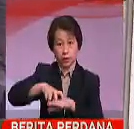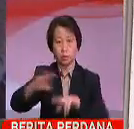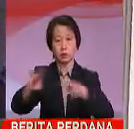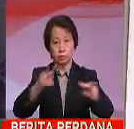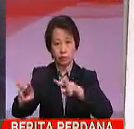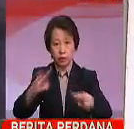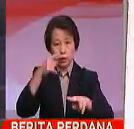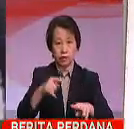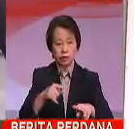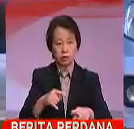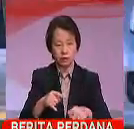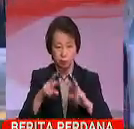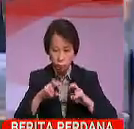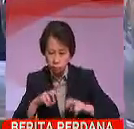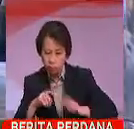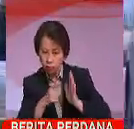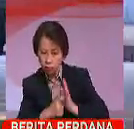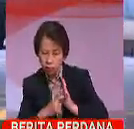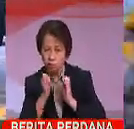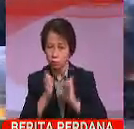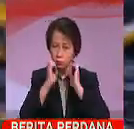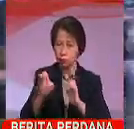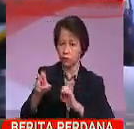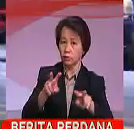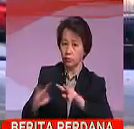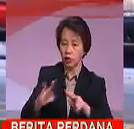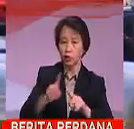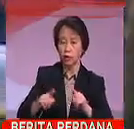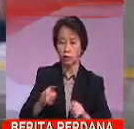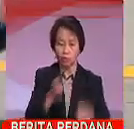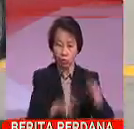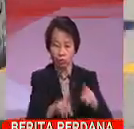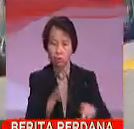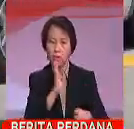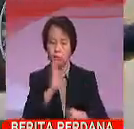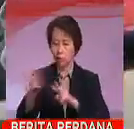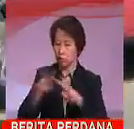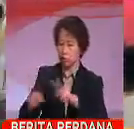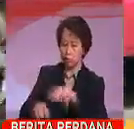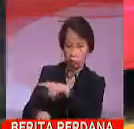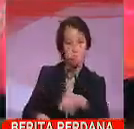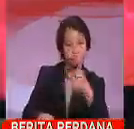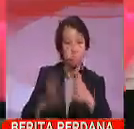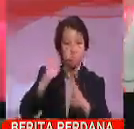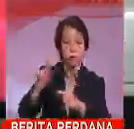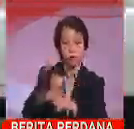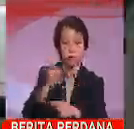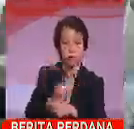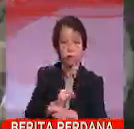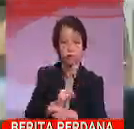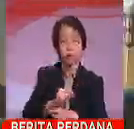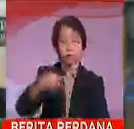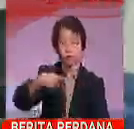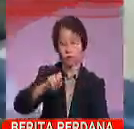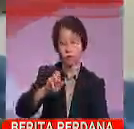tersebut bagi menganalisa keperluan dan kecekapannya. Maklum balas pengguna terhadap perkhidmatan van tersebut akan digunakan pihak